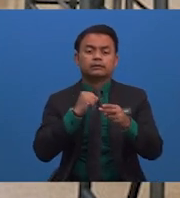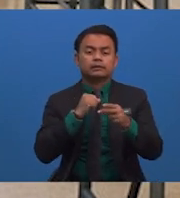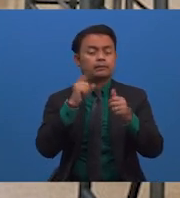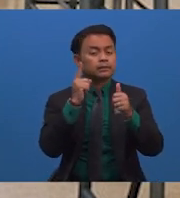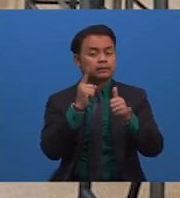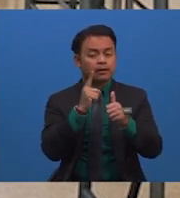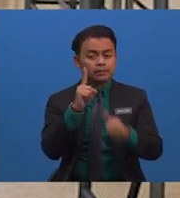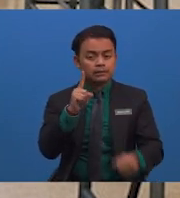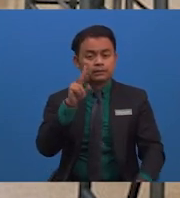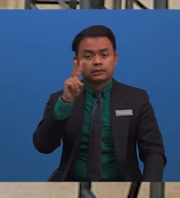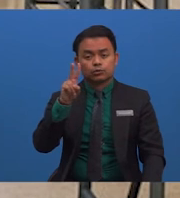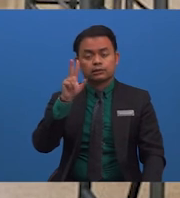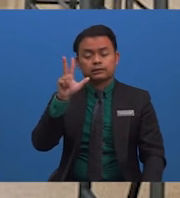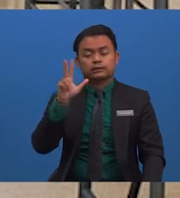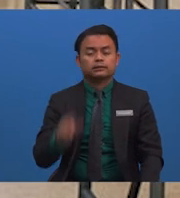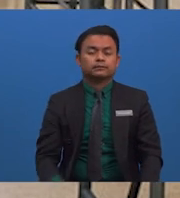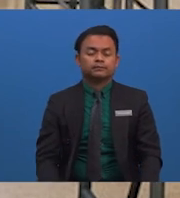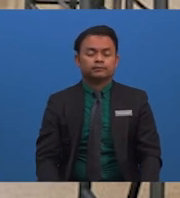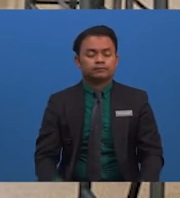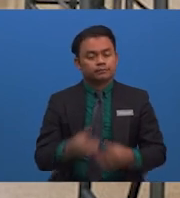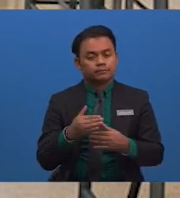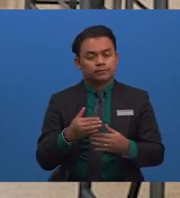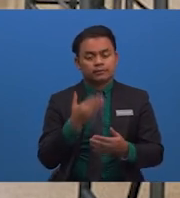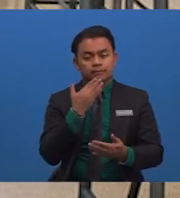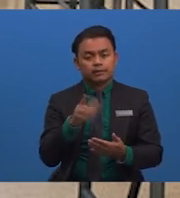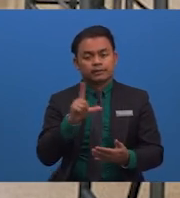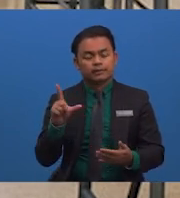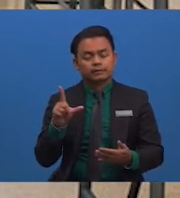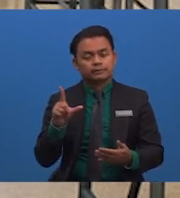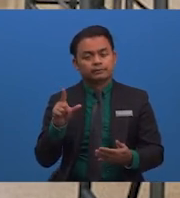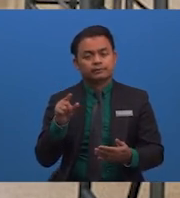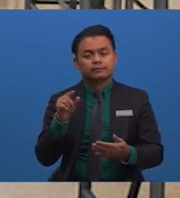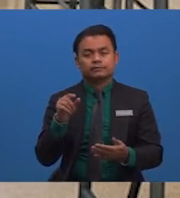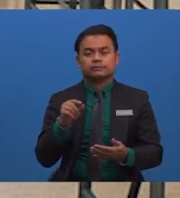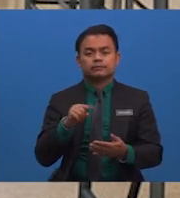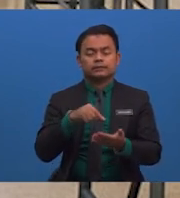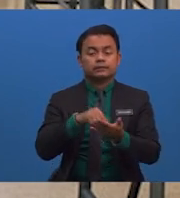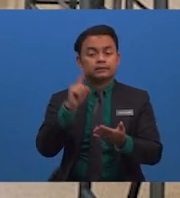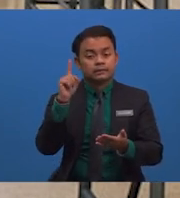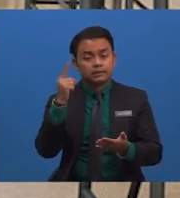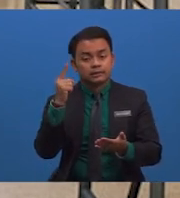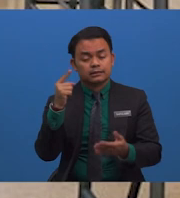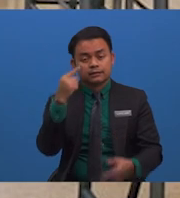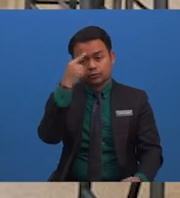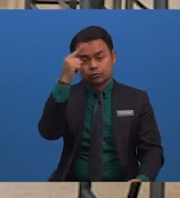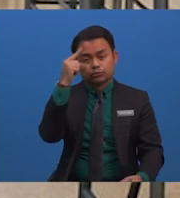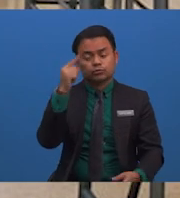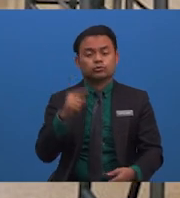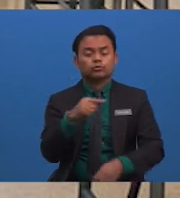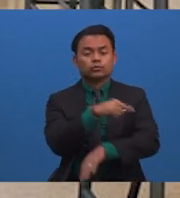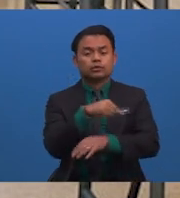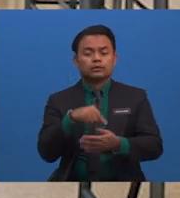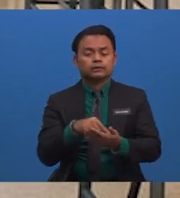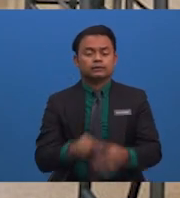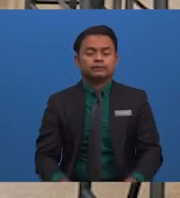murid-murid, setakat ini saja untuk kita menganalisis dan mengenal pasti mengikut